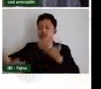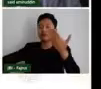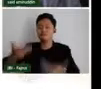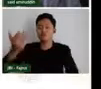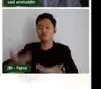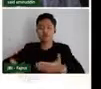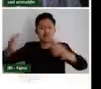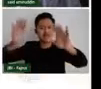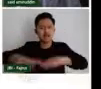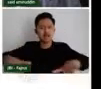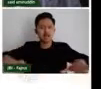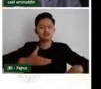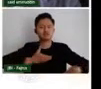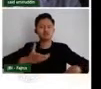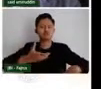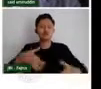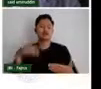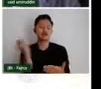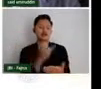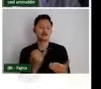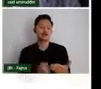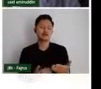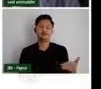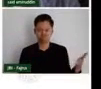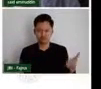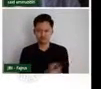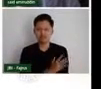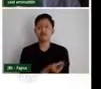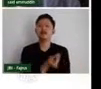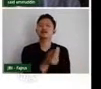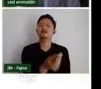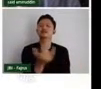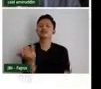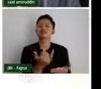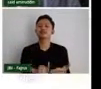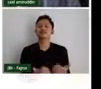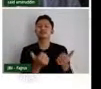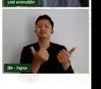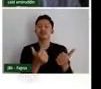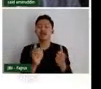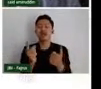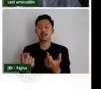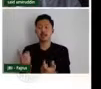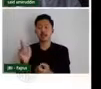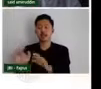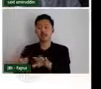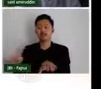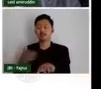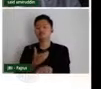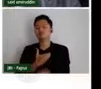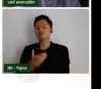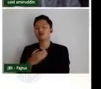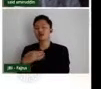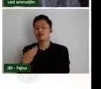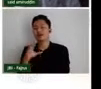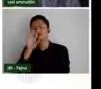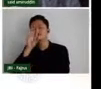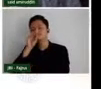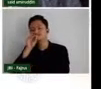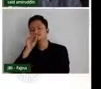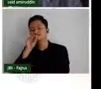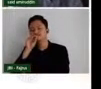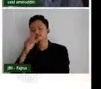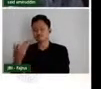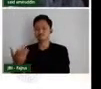sukanya menggambar. Kenapa tidak kita beri kesempatan mereka untuk menggambar. Dan ada anak-anak yang mereka mungkin sukanya berbicara. Jadi biar mereka menyampaikannya